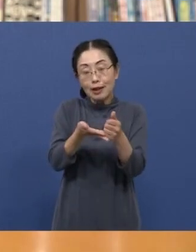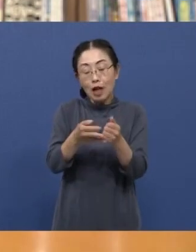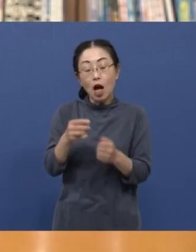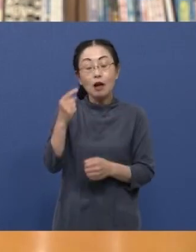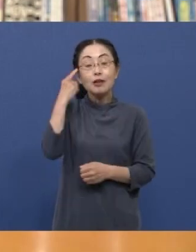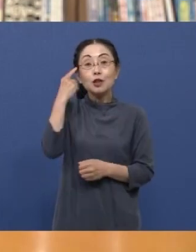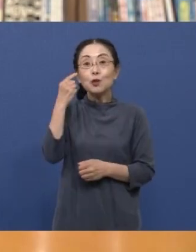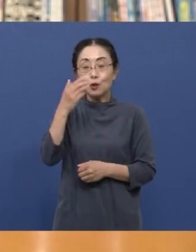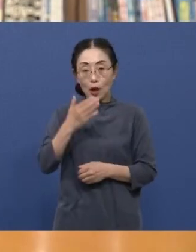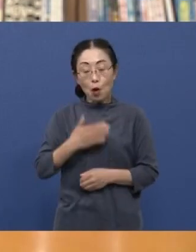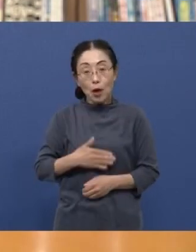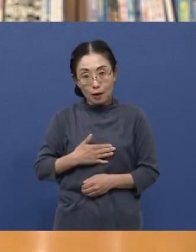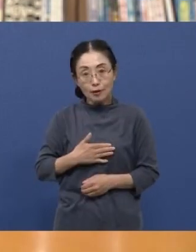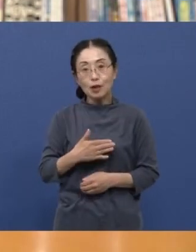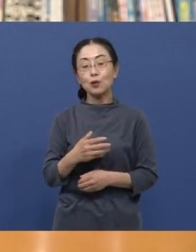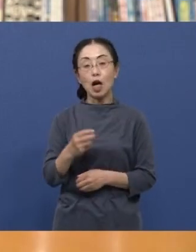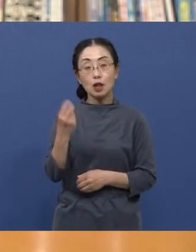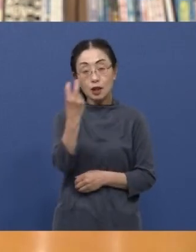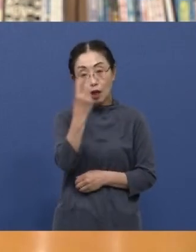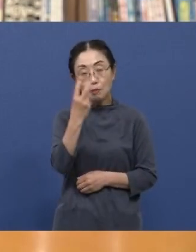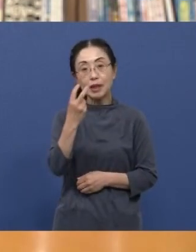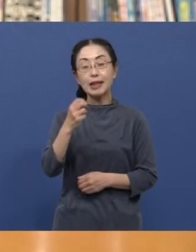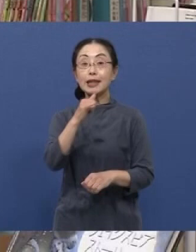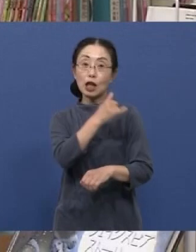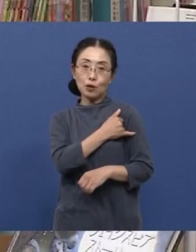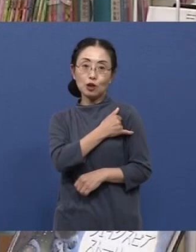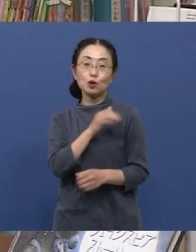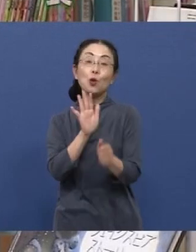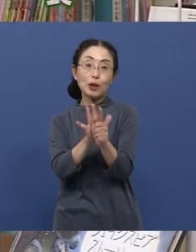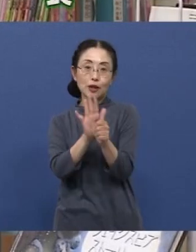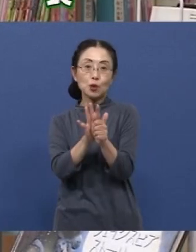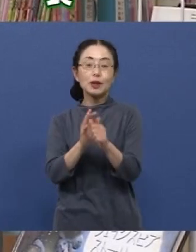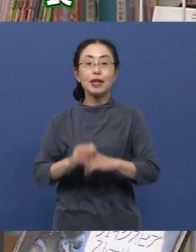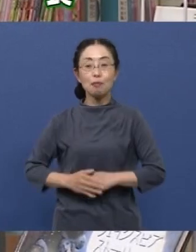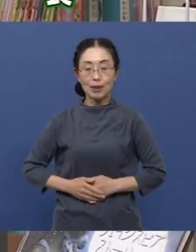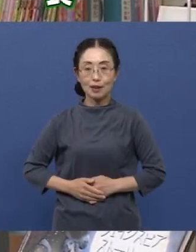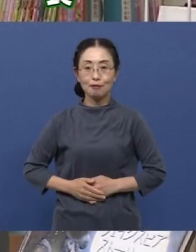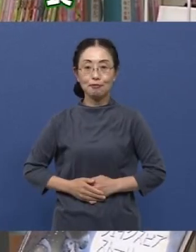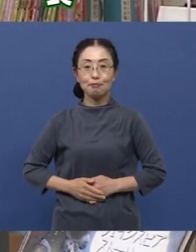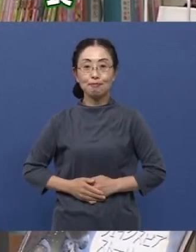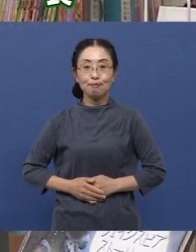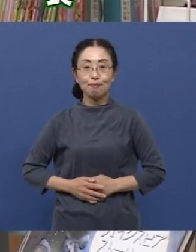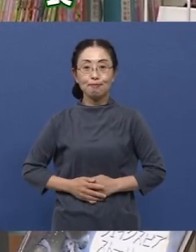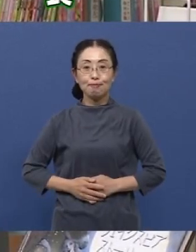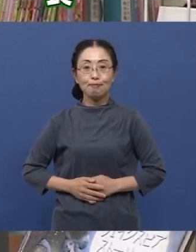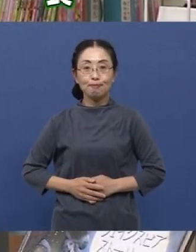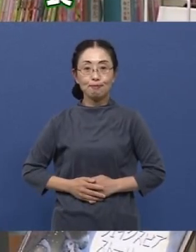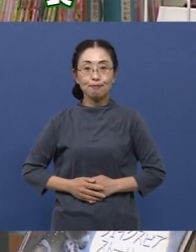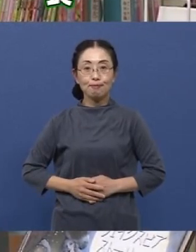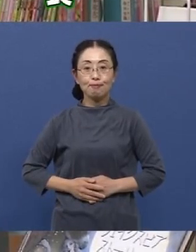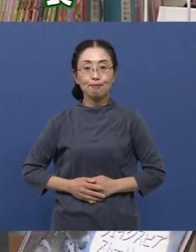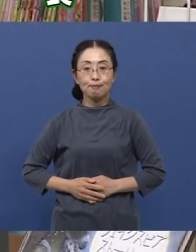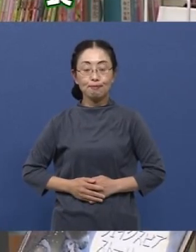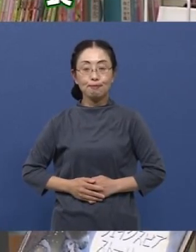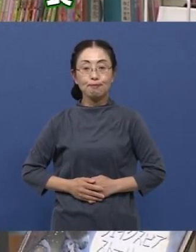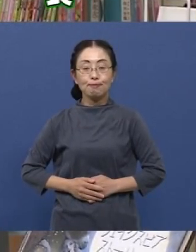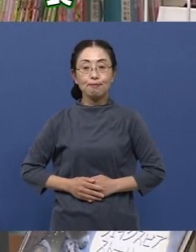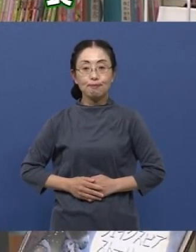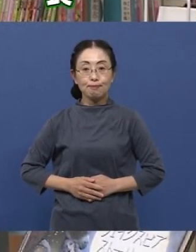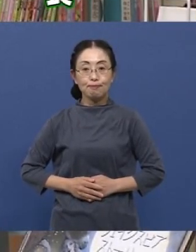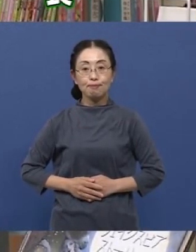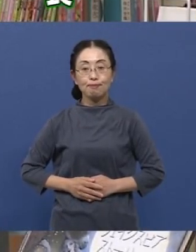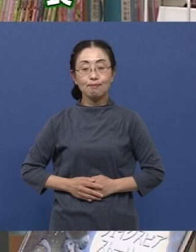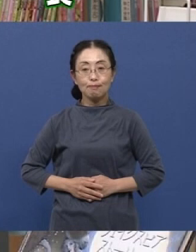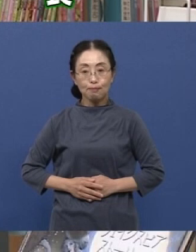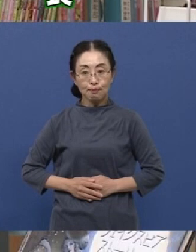か調べの役立つお助けをしています。 図書館や学校図書をどのように活用することを目指してお